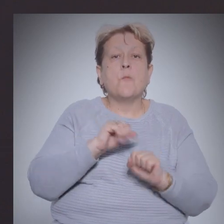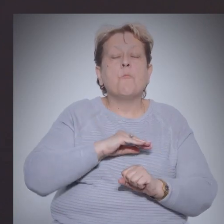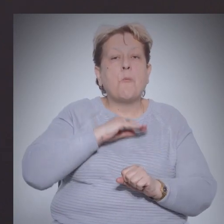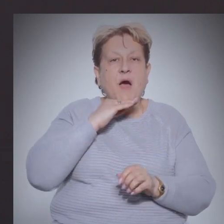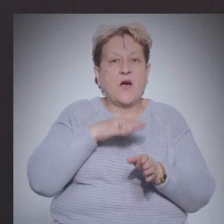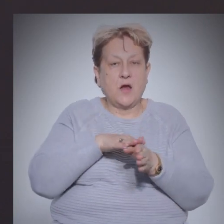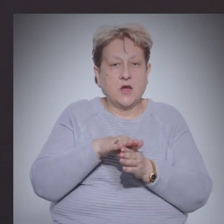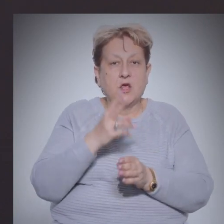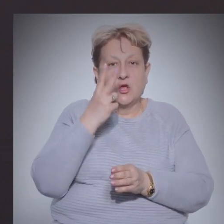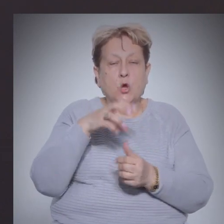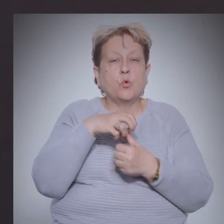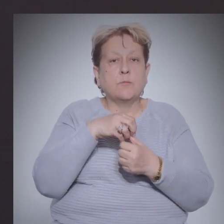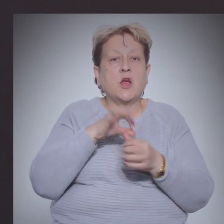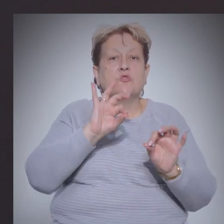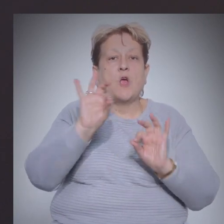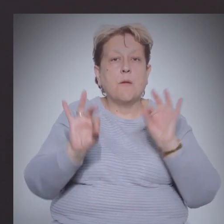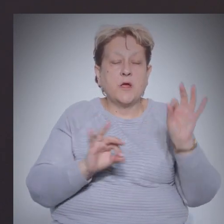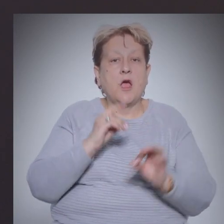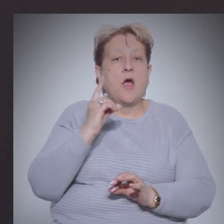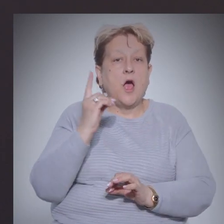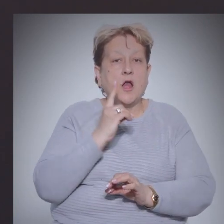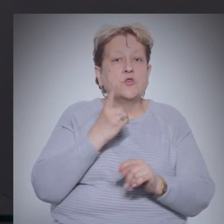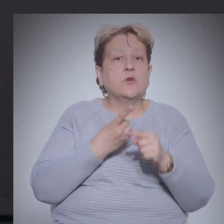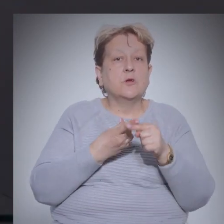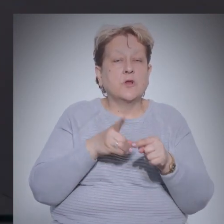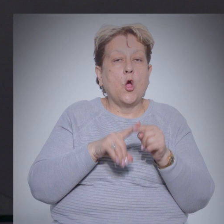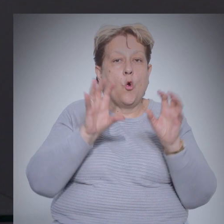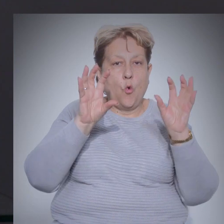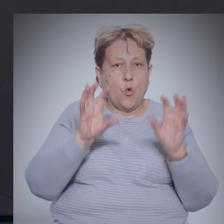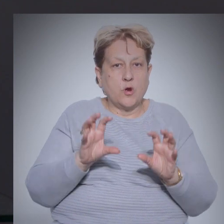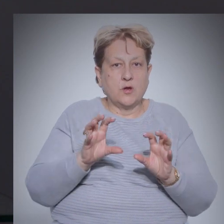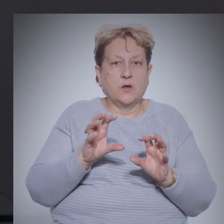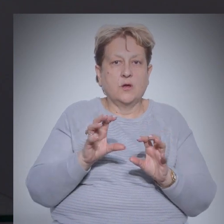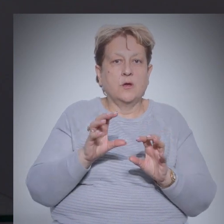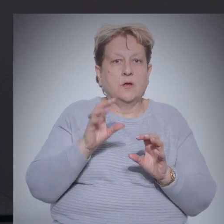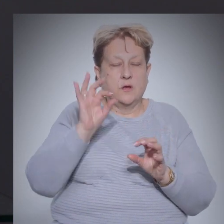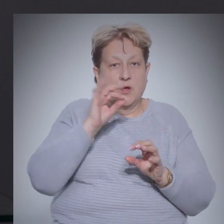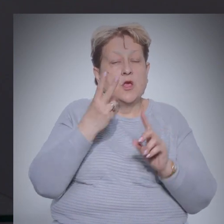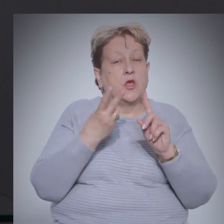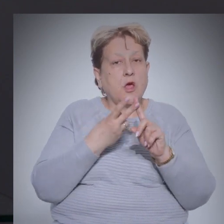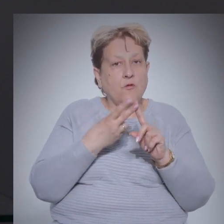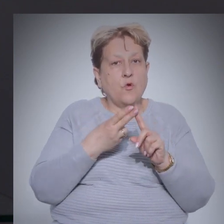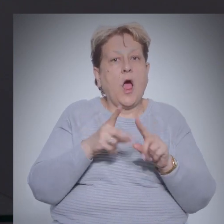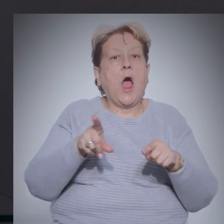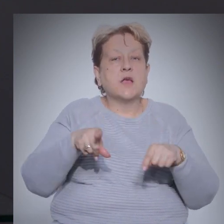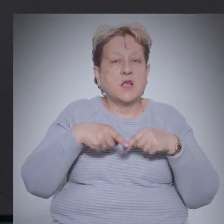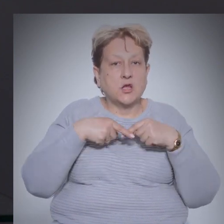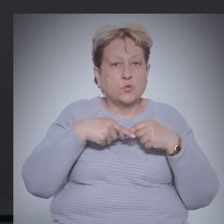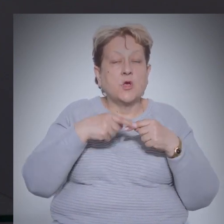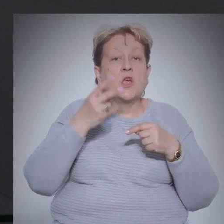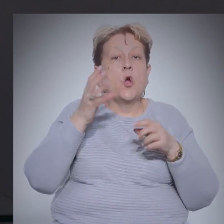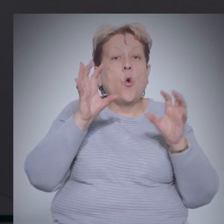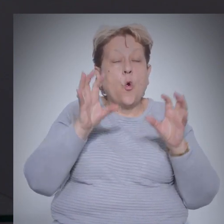ինքնավար հասկացում բավարարի երկու հիմնական ճապանիշներին։ Առաջինը դա որենքի կանխատեսելությունը և եկրորդը